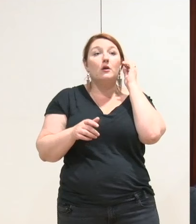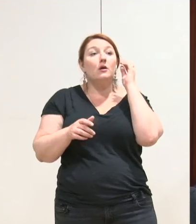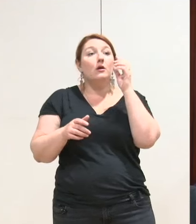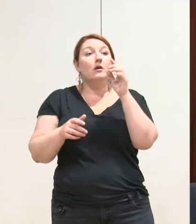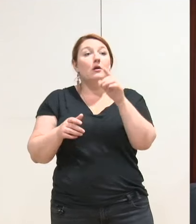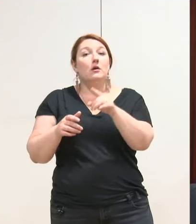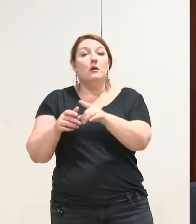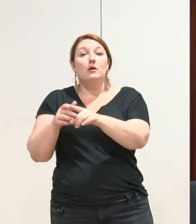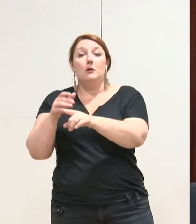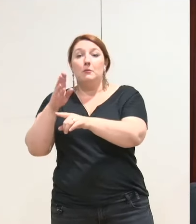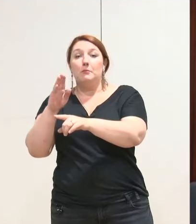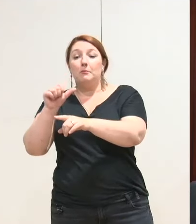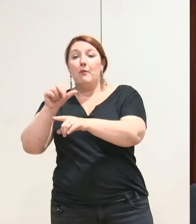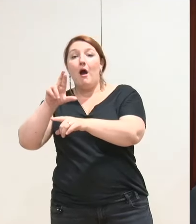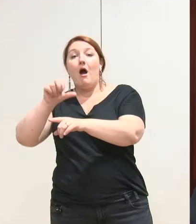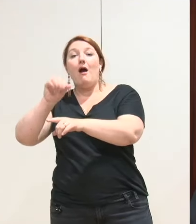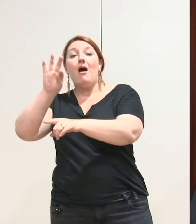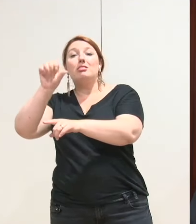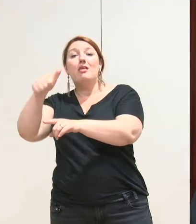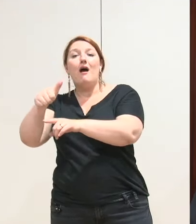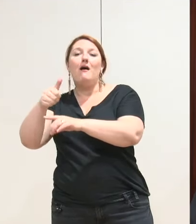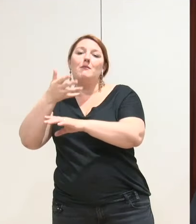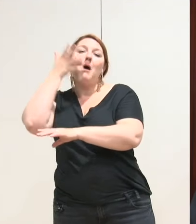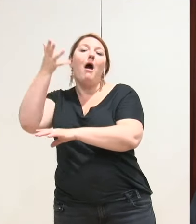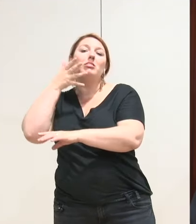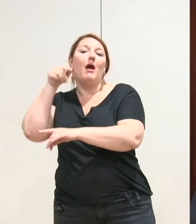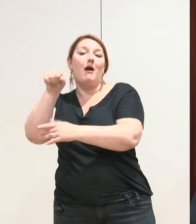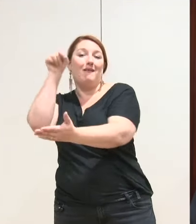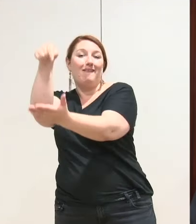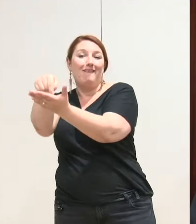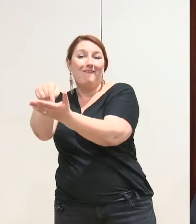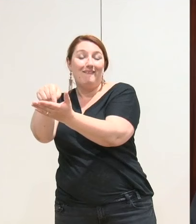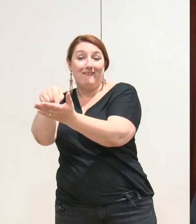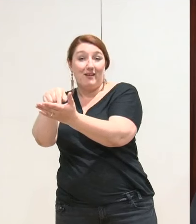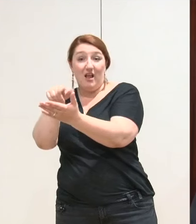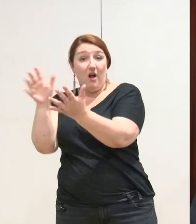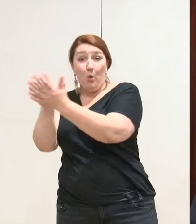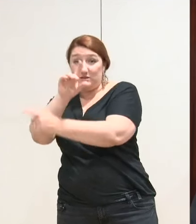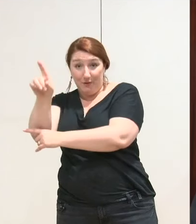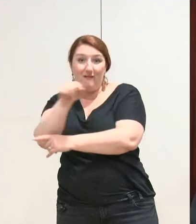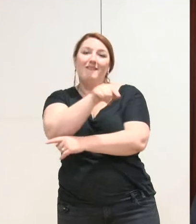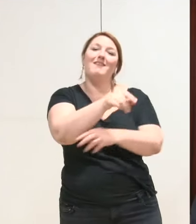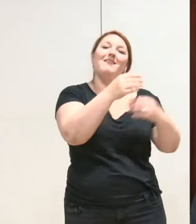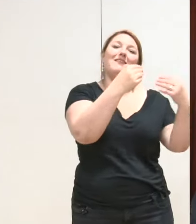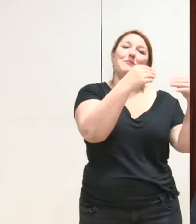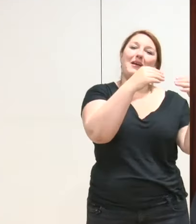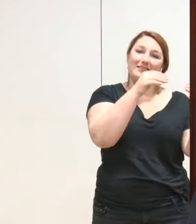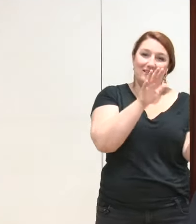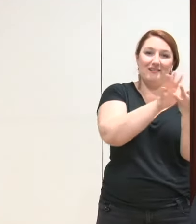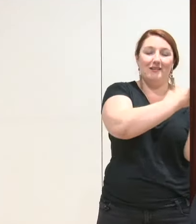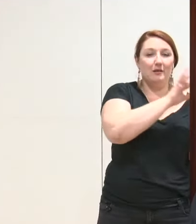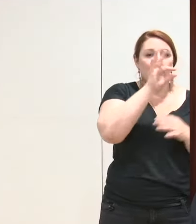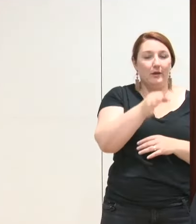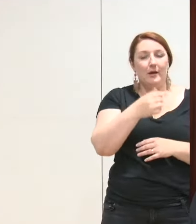baratin alors nous connaissons toute cette tout cette difficulté récurrente de vouloir pérénniser un débit de boisson